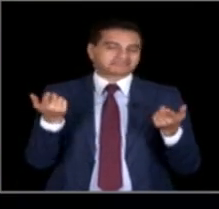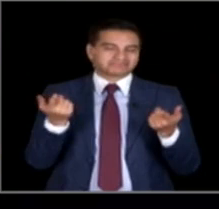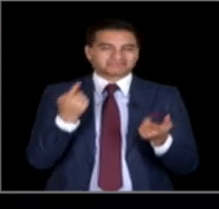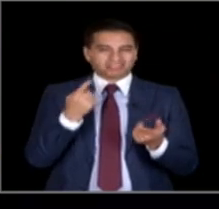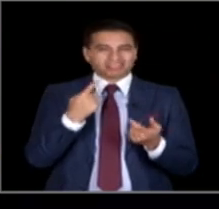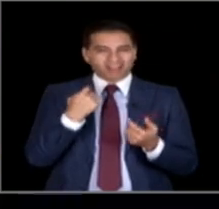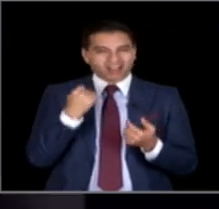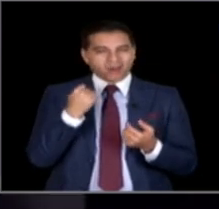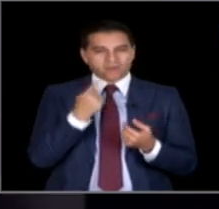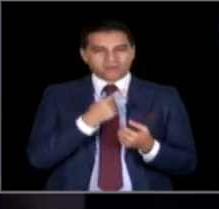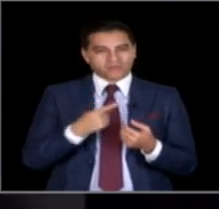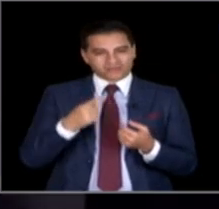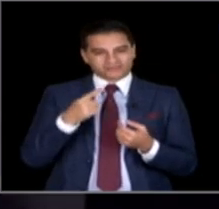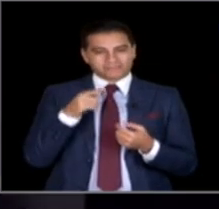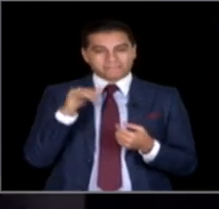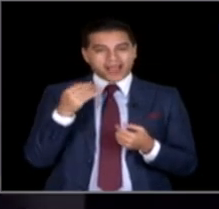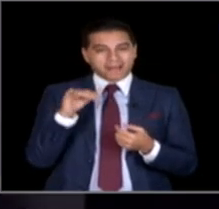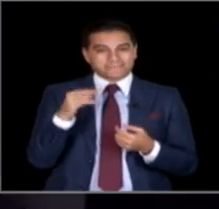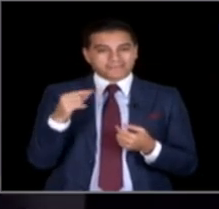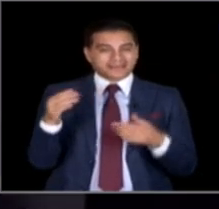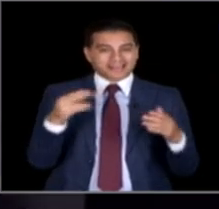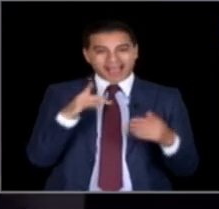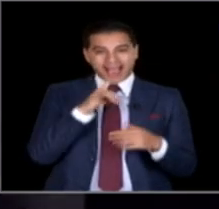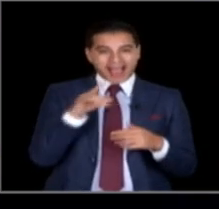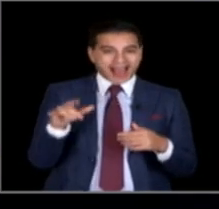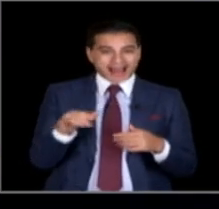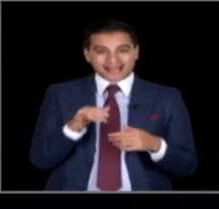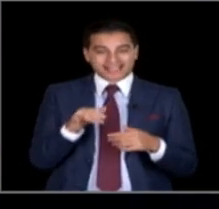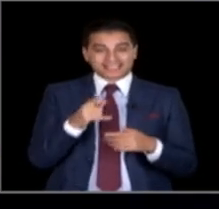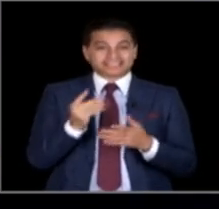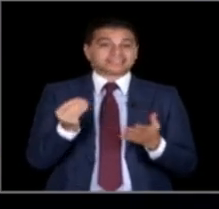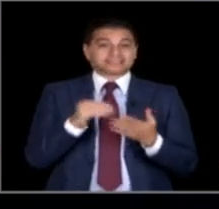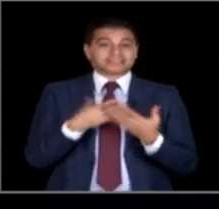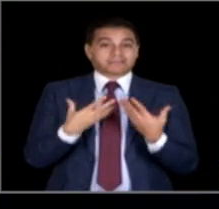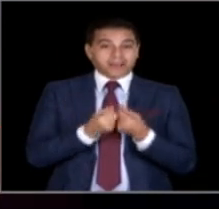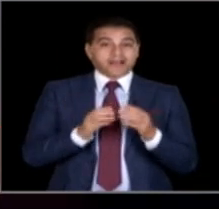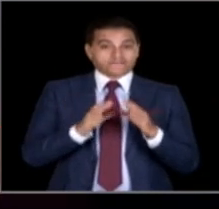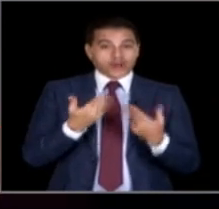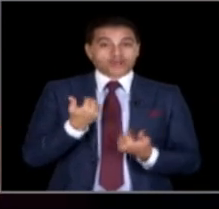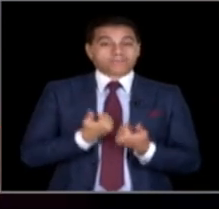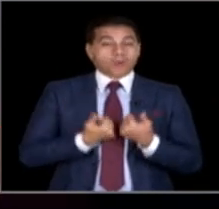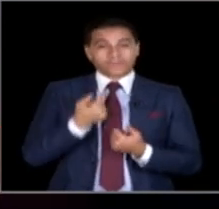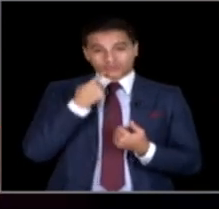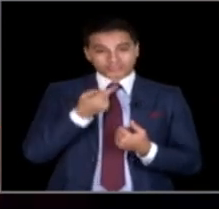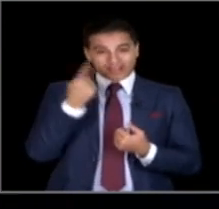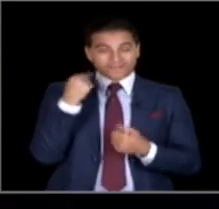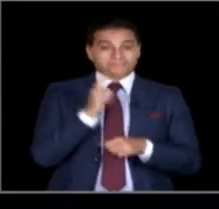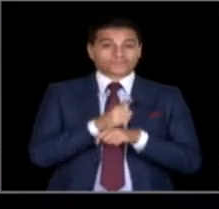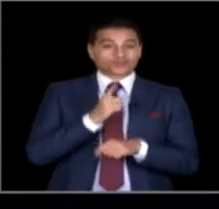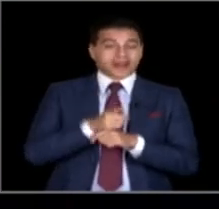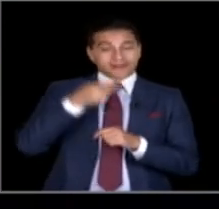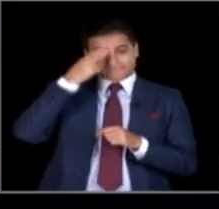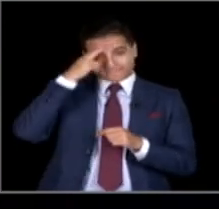صح. محمد علي باشا شاركت مع فريق المغامرون. كان المدير